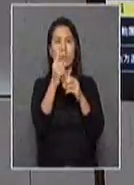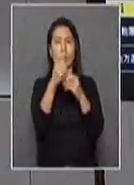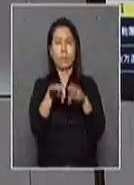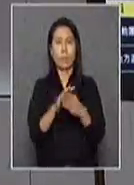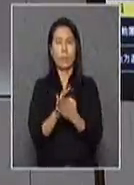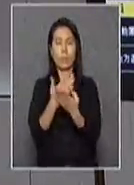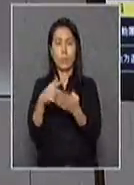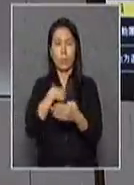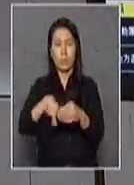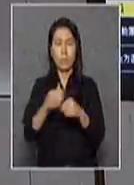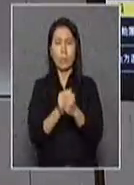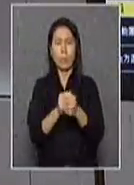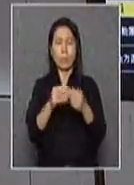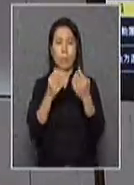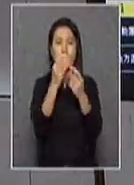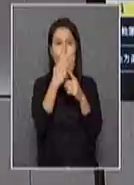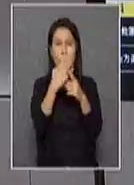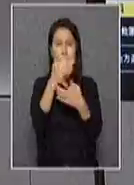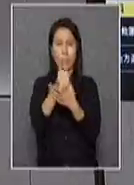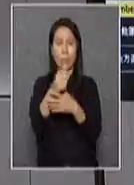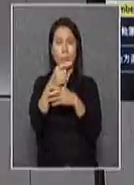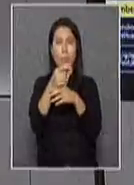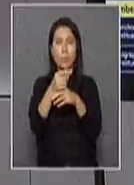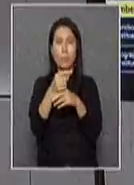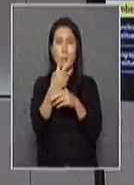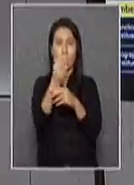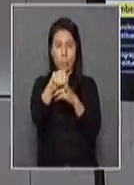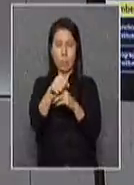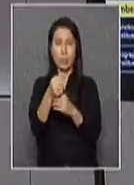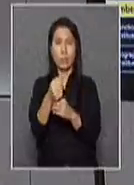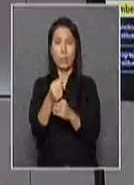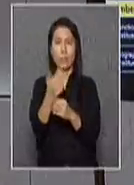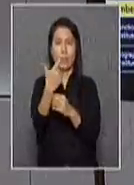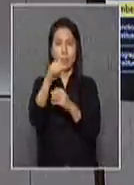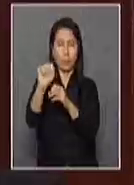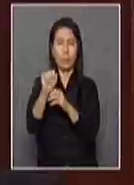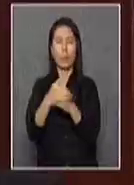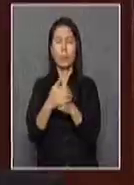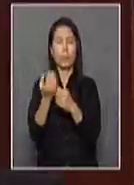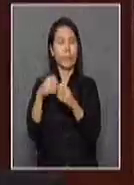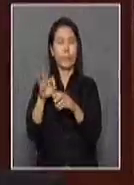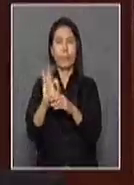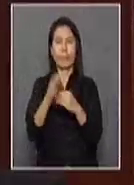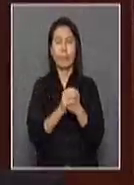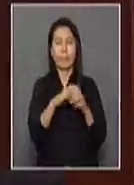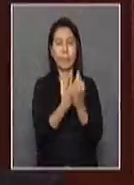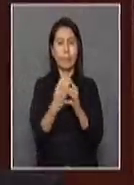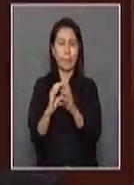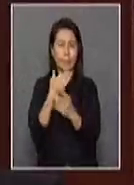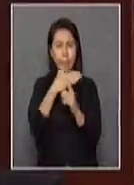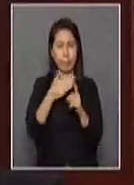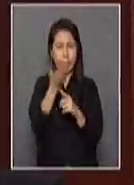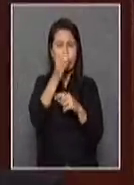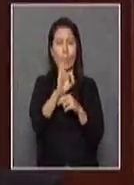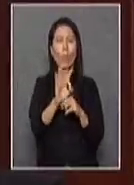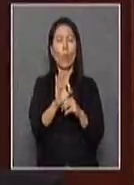區直接選舉產生的議員14位出席，2位贊成，8位反對，沒有人棄權。議題未獲得兩部分在席委員